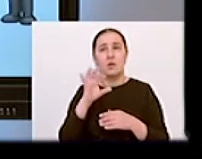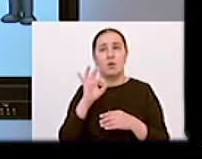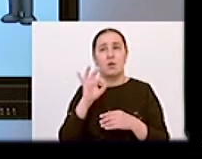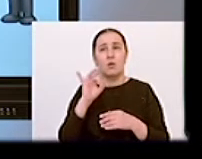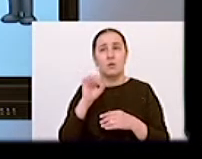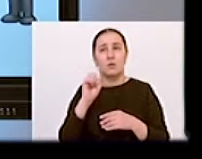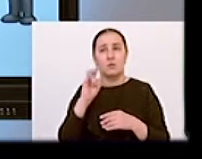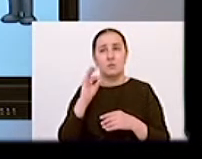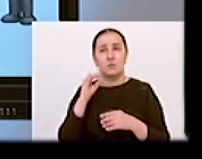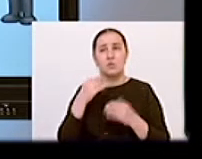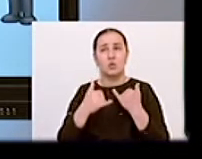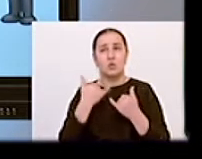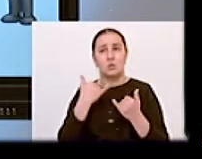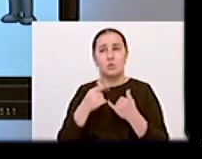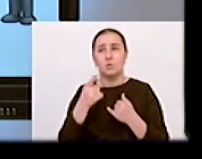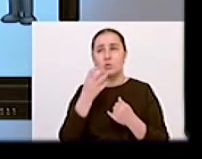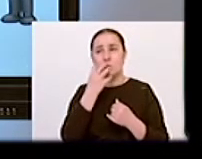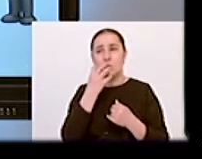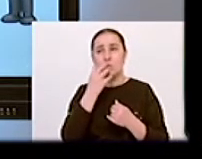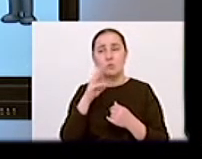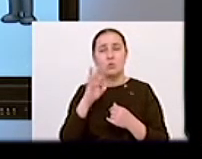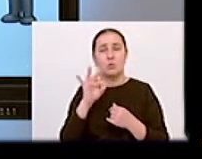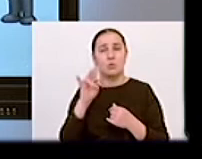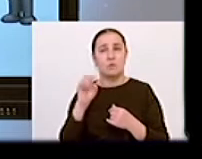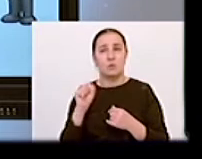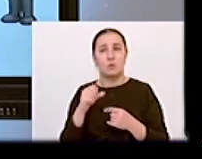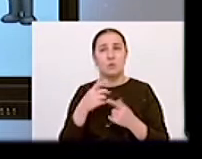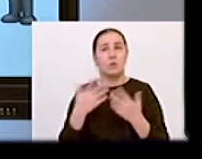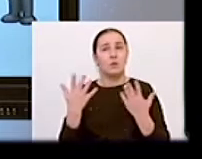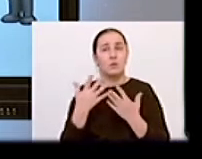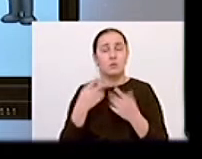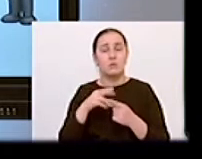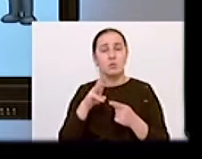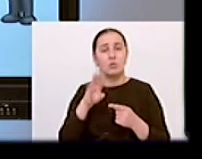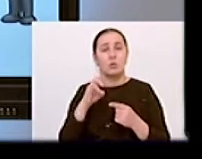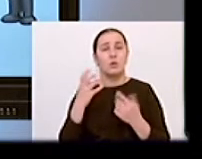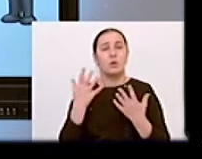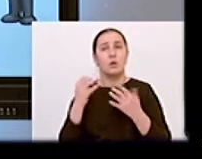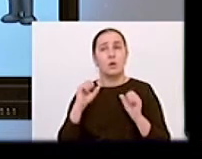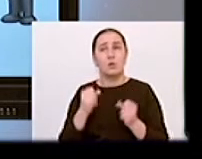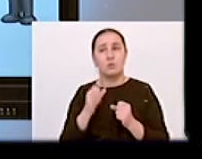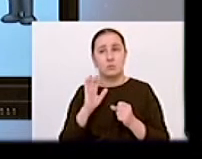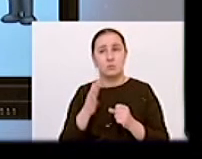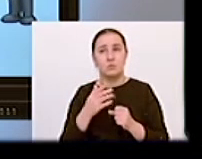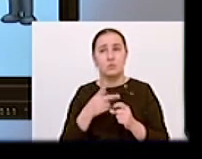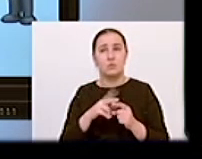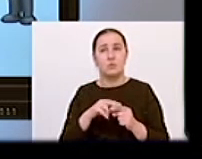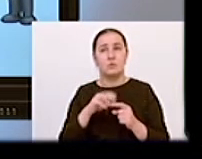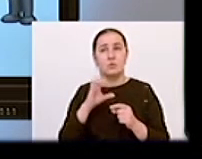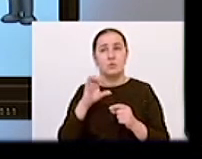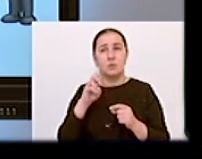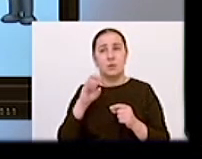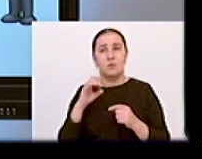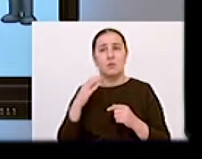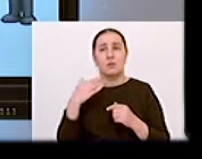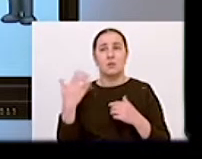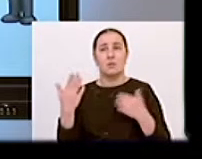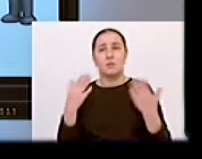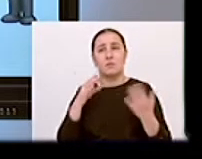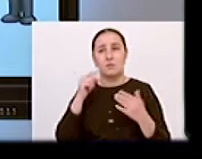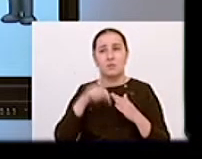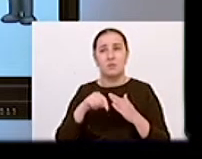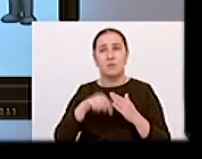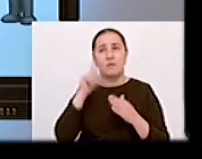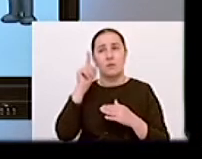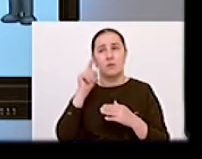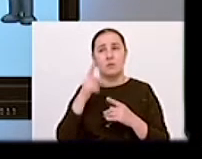оранжевый, желтый – это теплые тона. А какие тона будут холодные? Справа, слева, внизу,